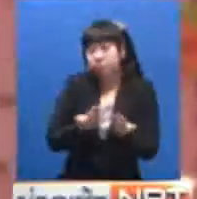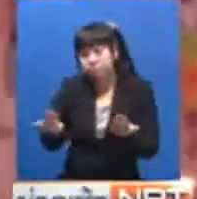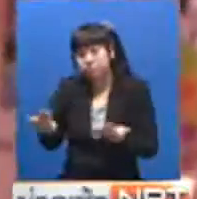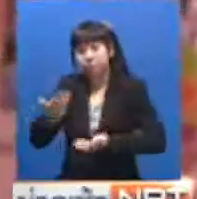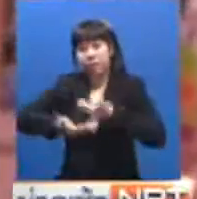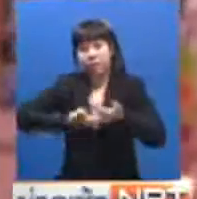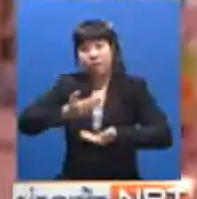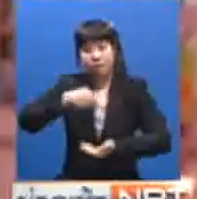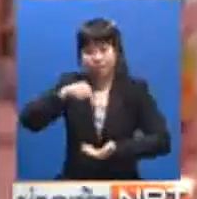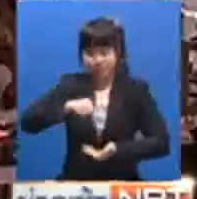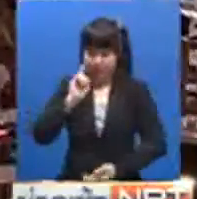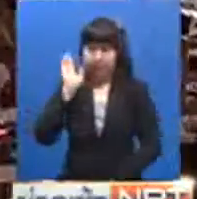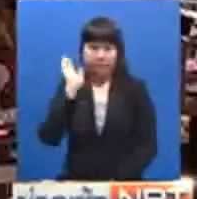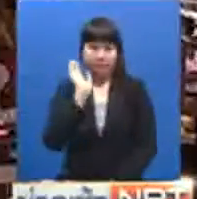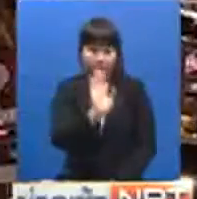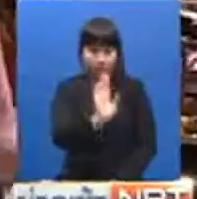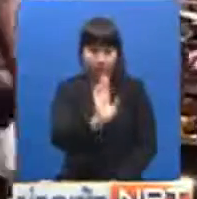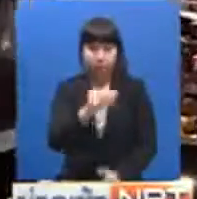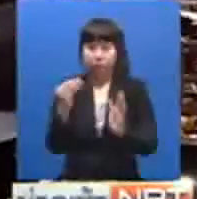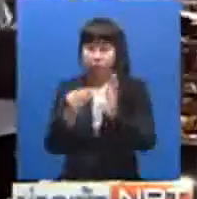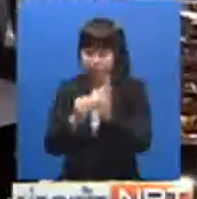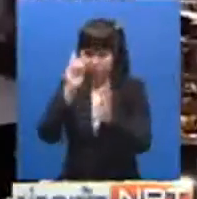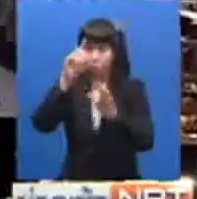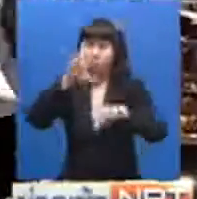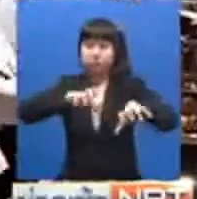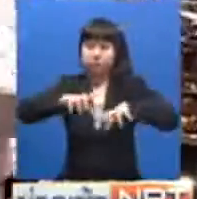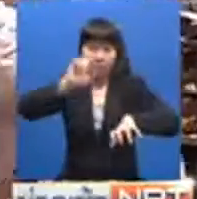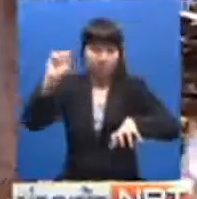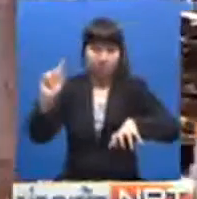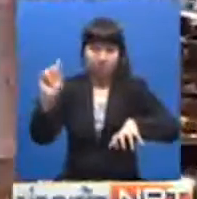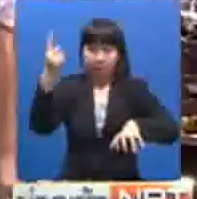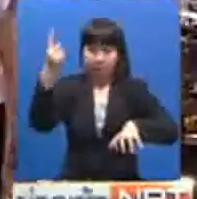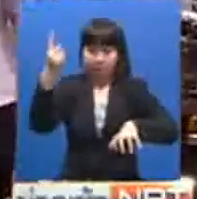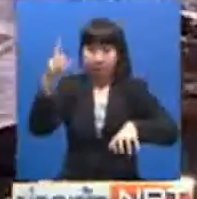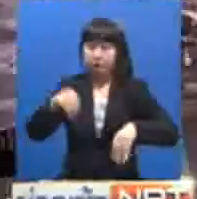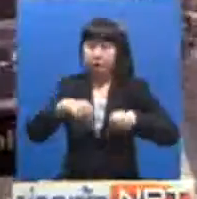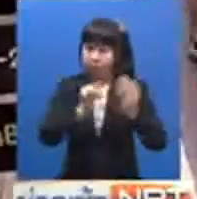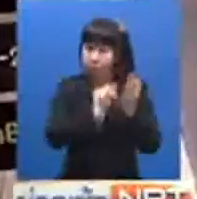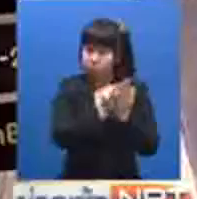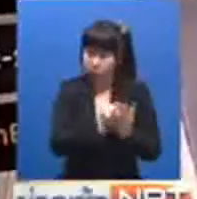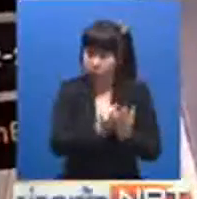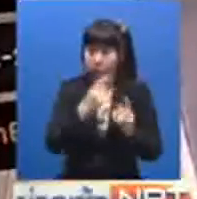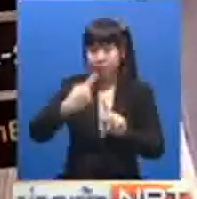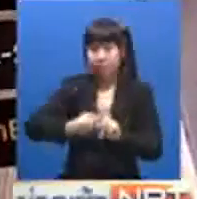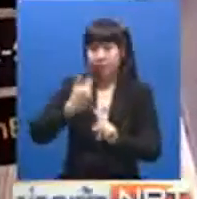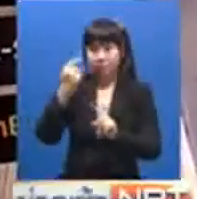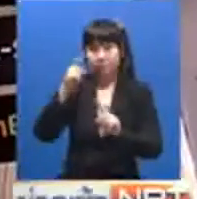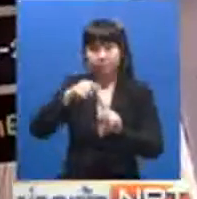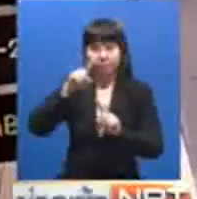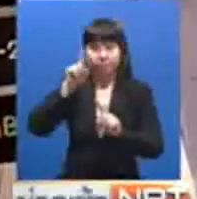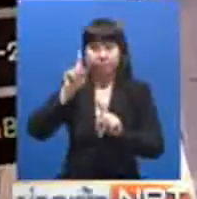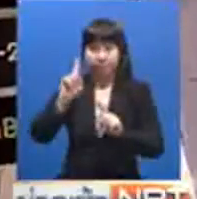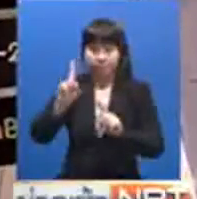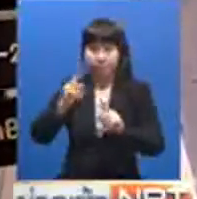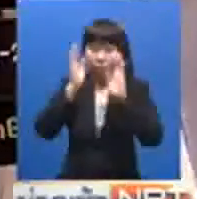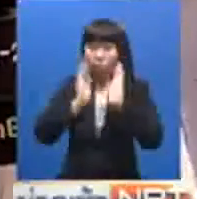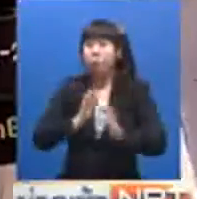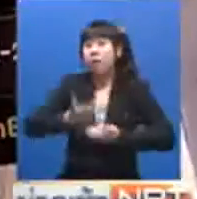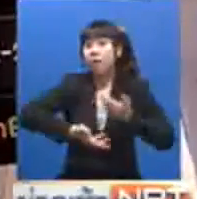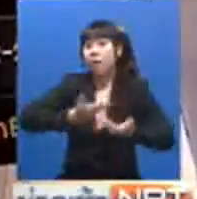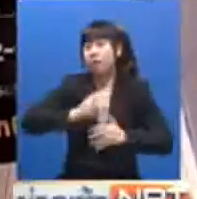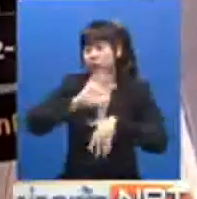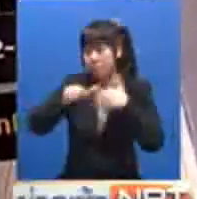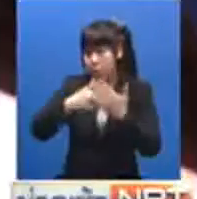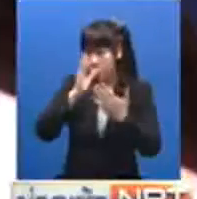ในพื้นที่ห้ามขายกรุงเทพมหานครจะต้องจัดระเบียบใหม่เพื่อความถูกต้องโดยวันที่1พฤศจิกายนนี้ผู้ค้าทั้งหมดจะต้อง